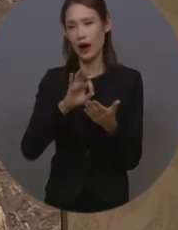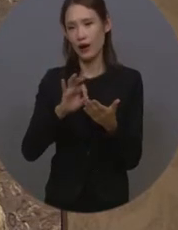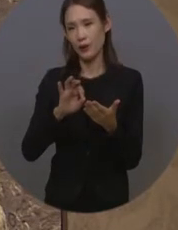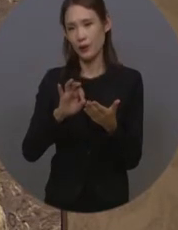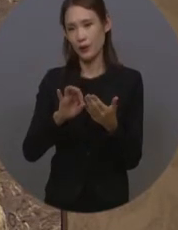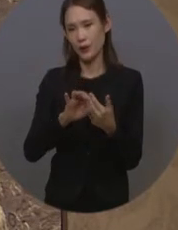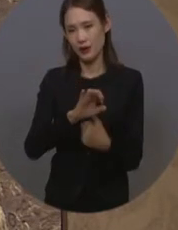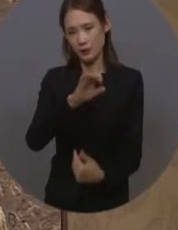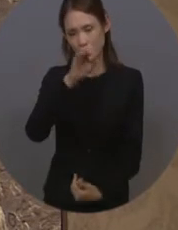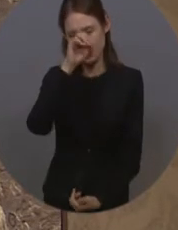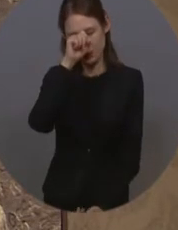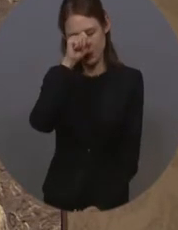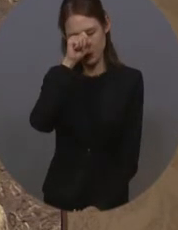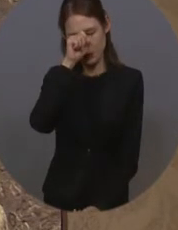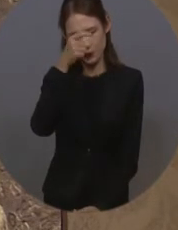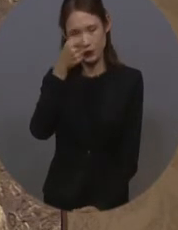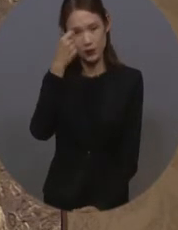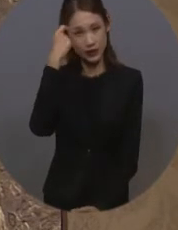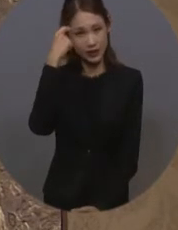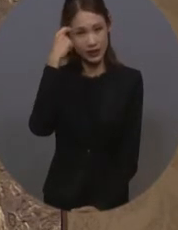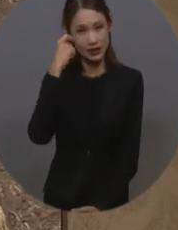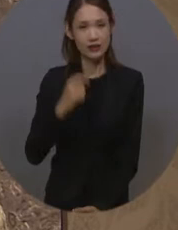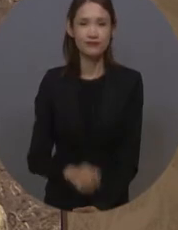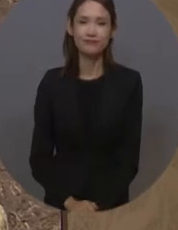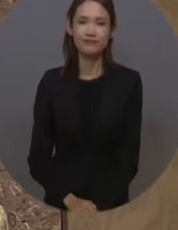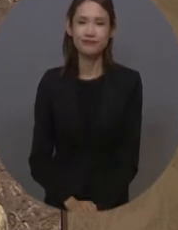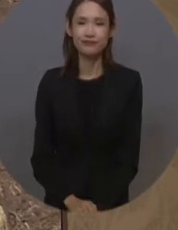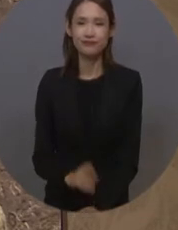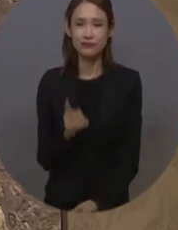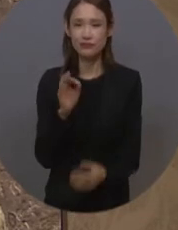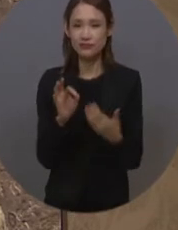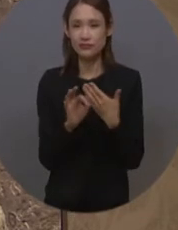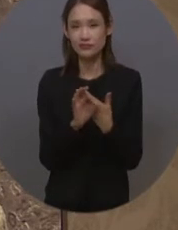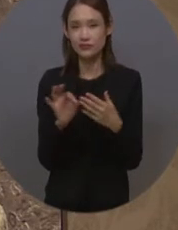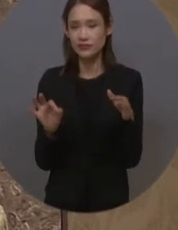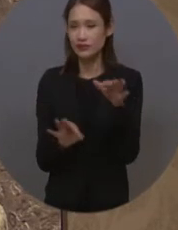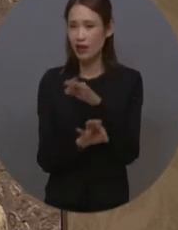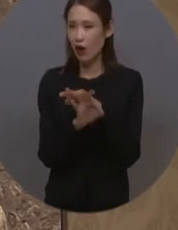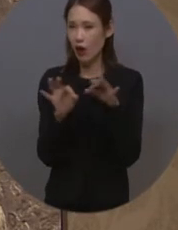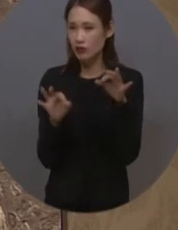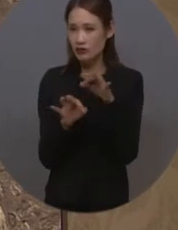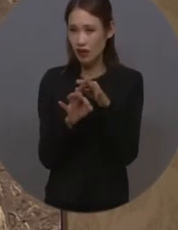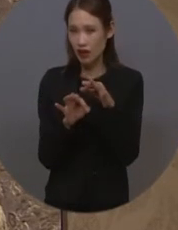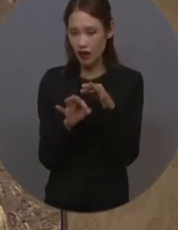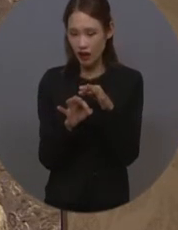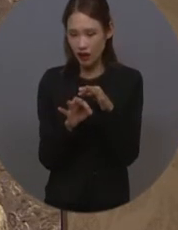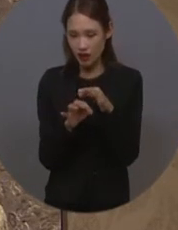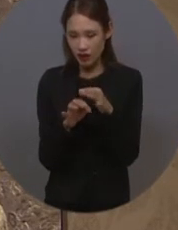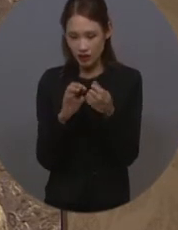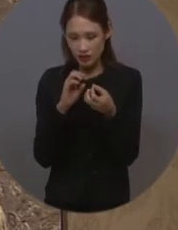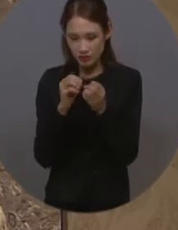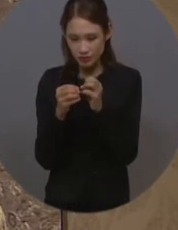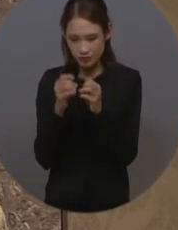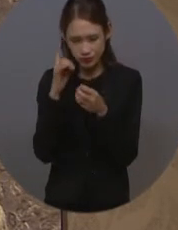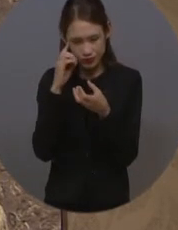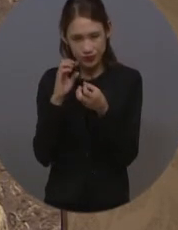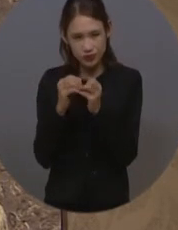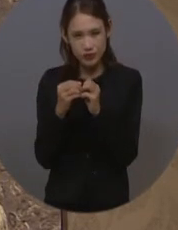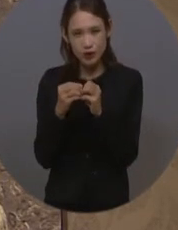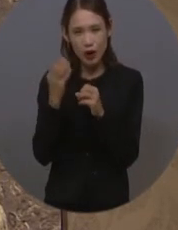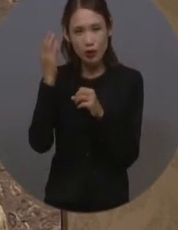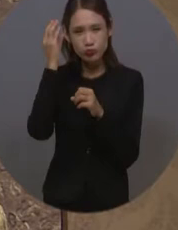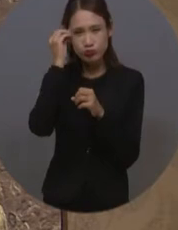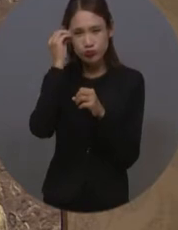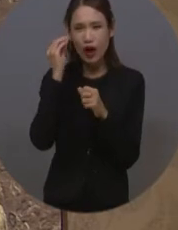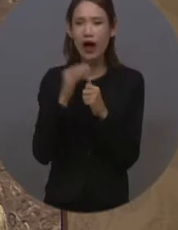좋겠다 이런 생각 네. 그게 어떻게 보면 이제 경제적인 논리로 보면 매우 엉뚱하고 문외한이한 짓이라고